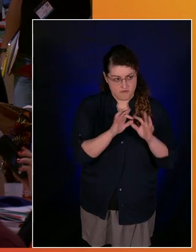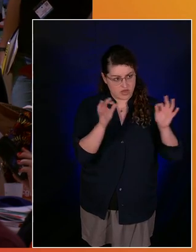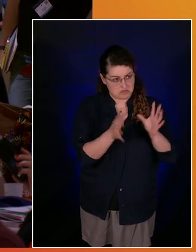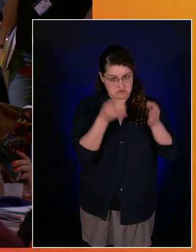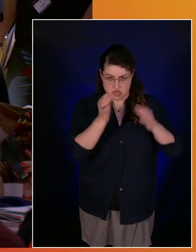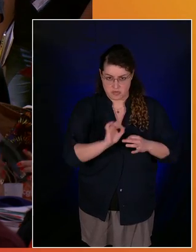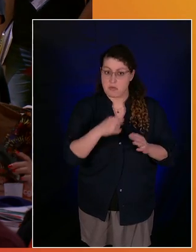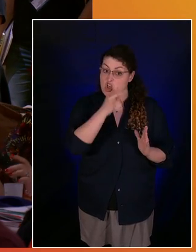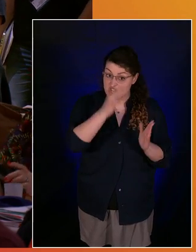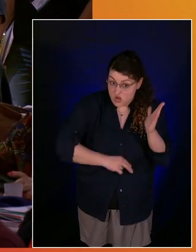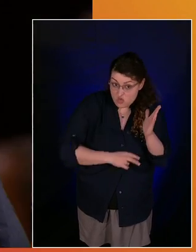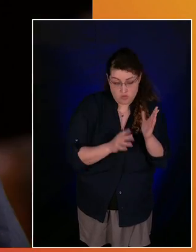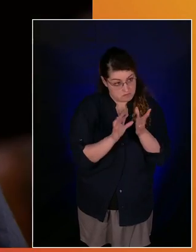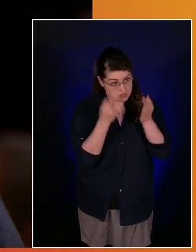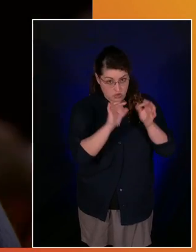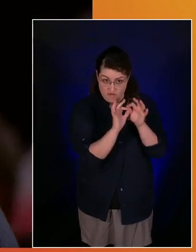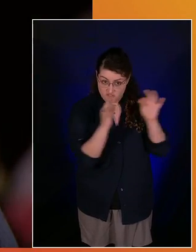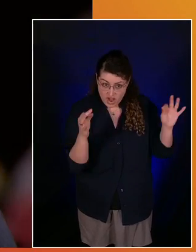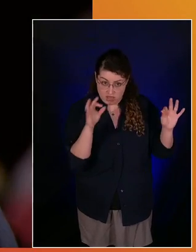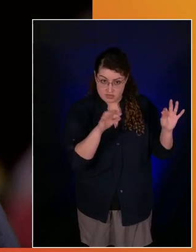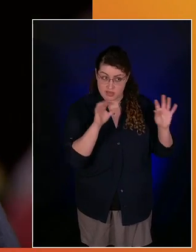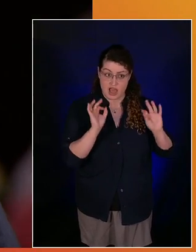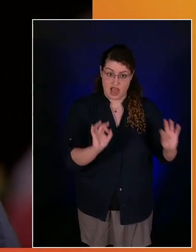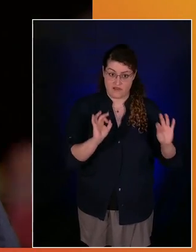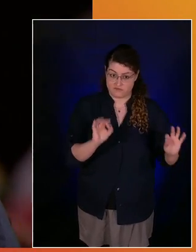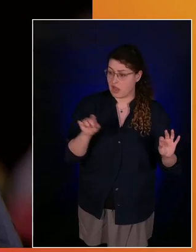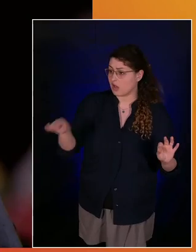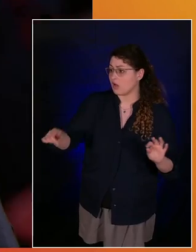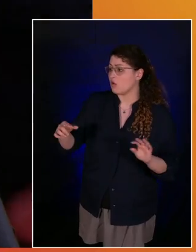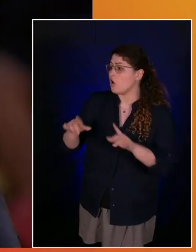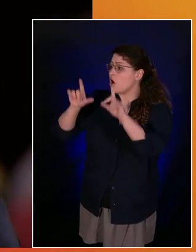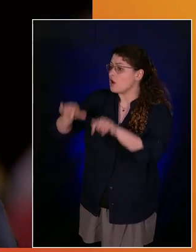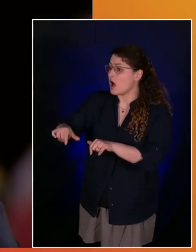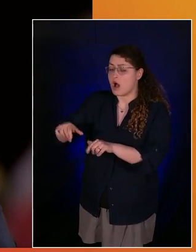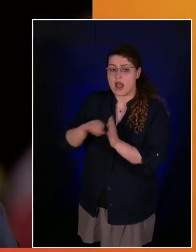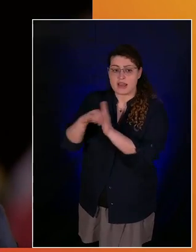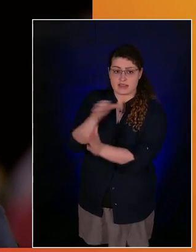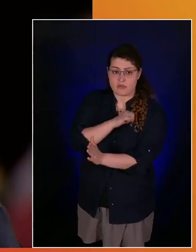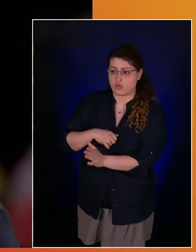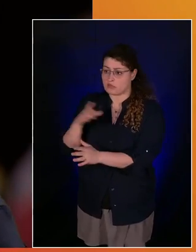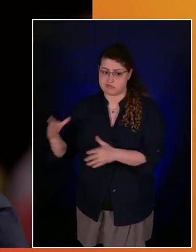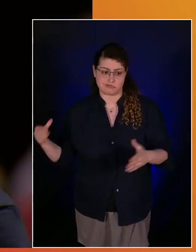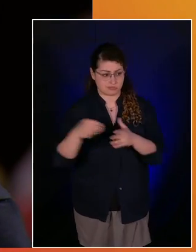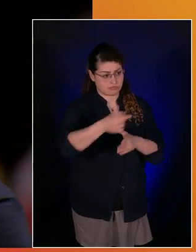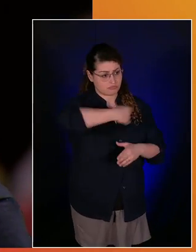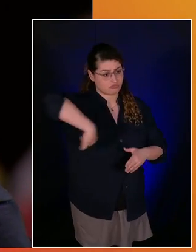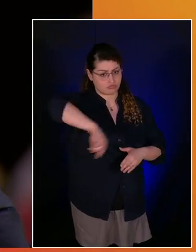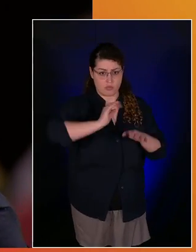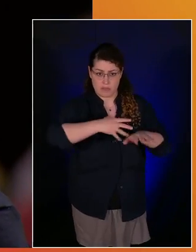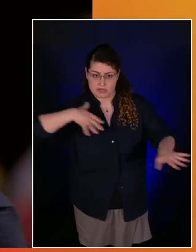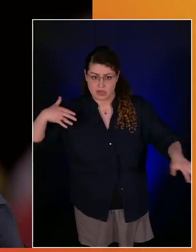j'ai lu he mais j'ai pas trouvé de phrase sur la banalisation de la présence de l'extrême droite dans nos